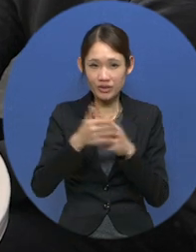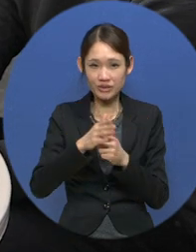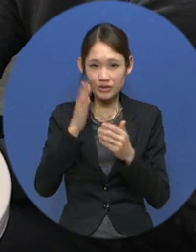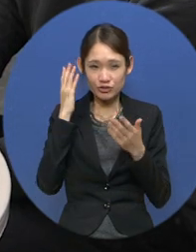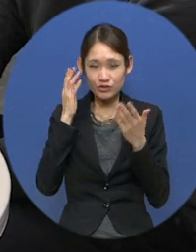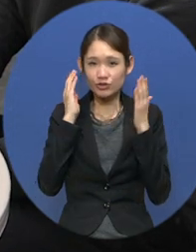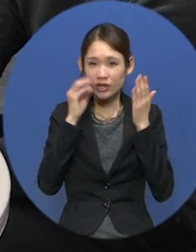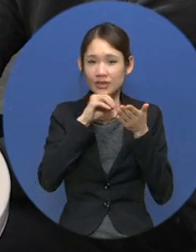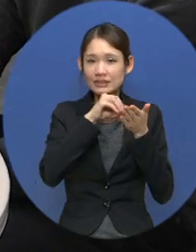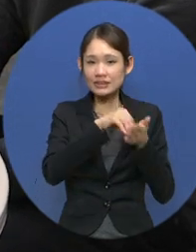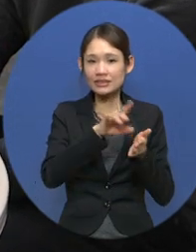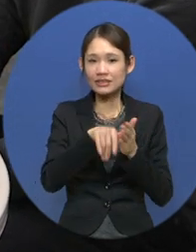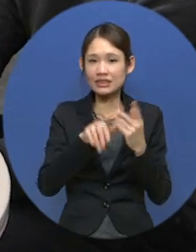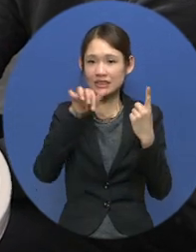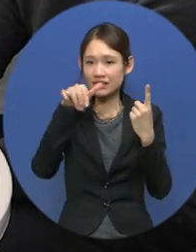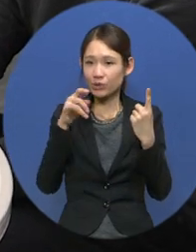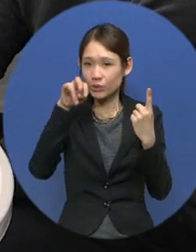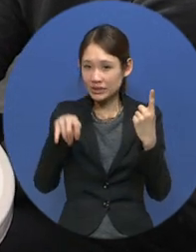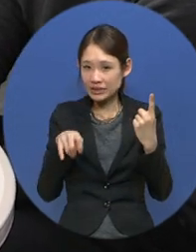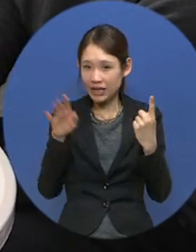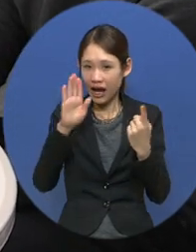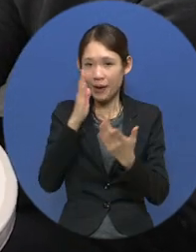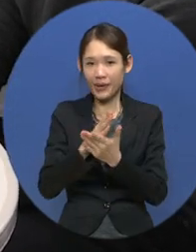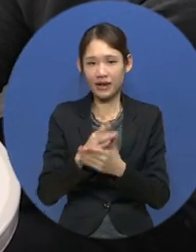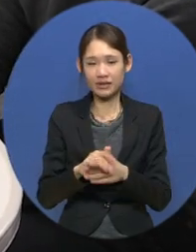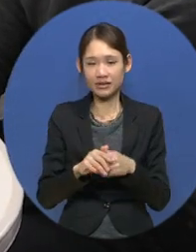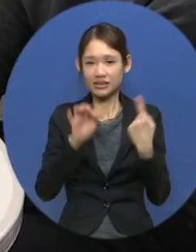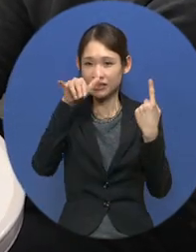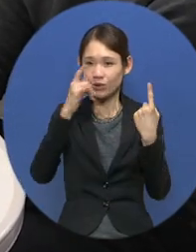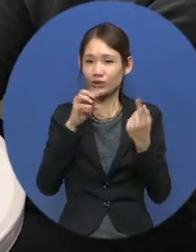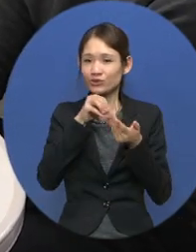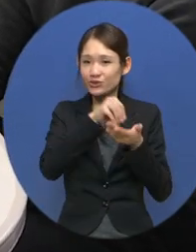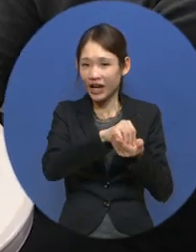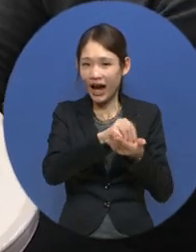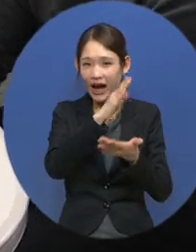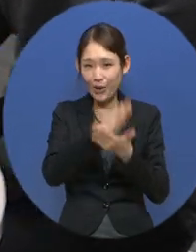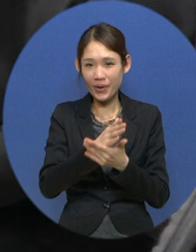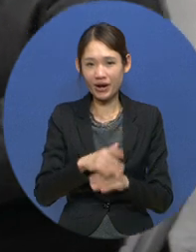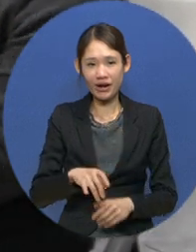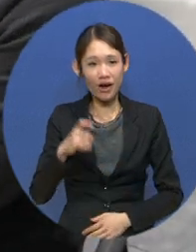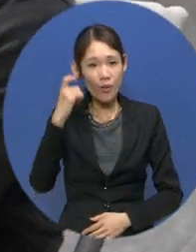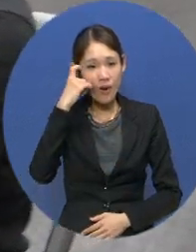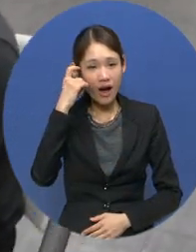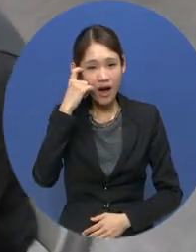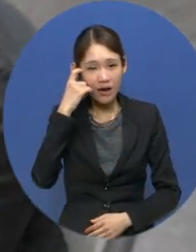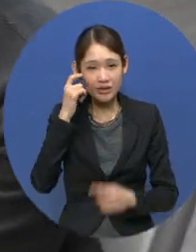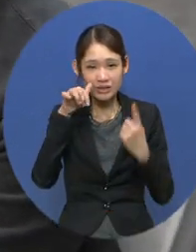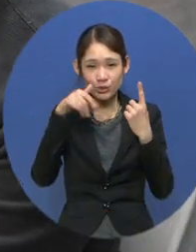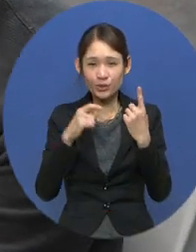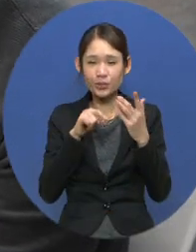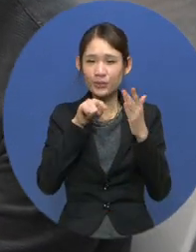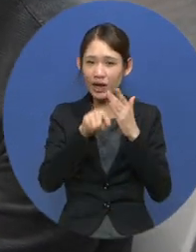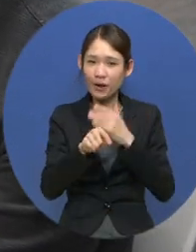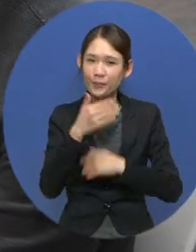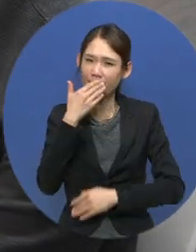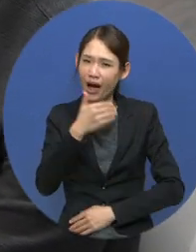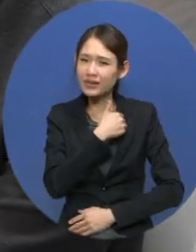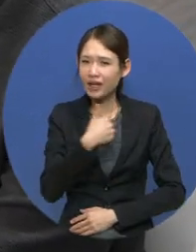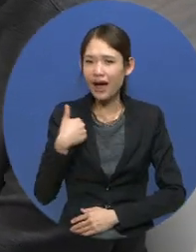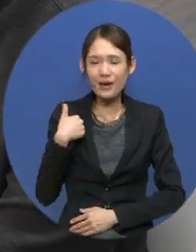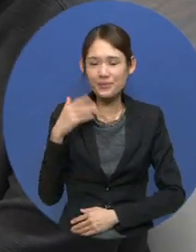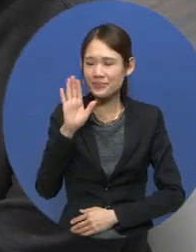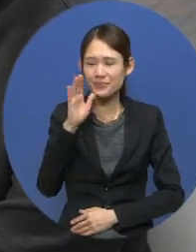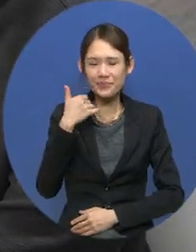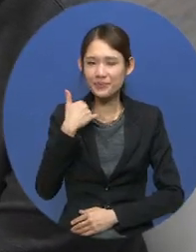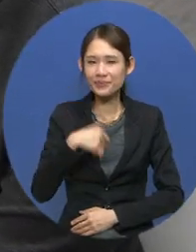신청할 때. 절대 1교시는 하지마. 네? 1교시는 절대 수강 신청하지마. 왜요? 1교시를 너가 나갈 수 있을 거라는 자신감을 버려.